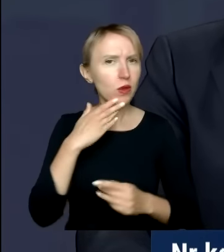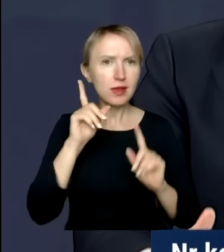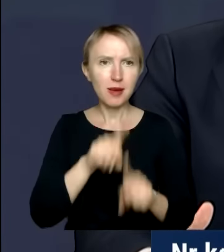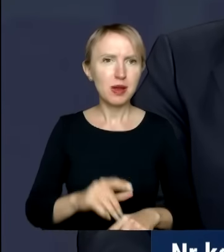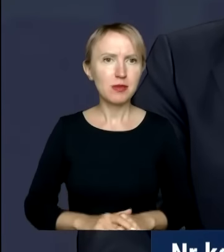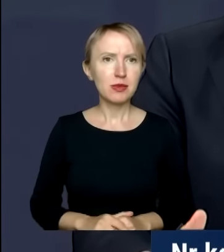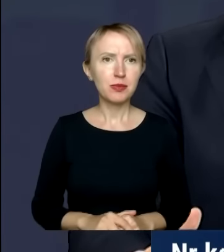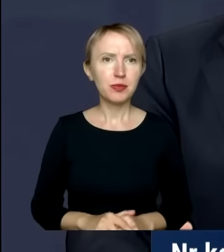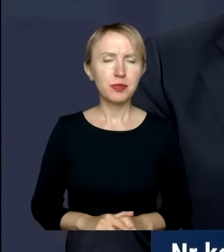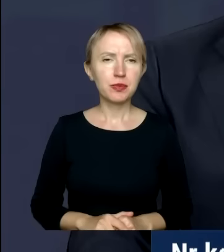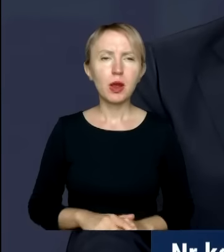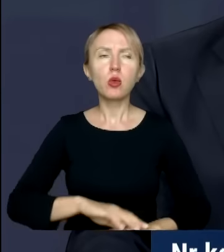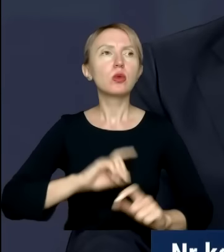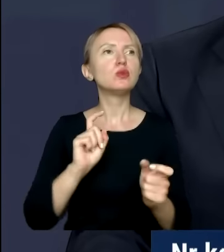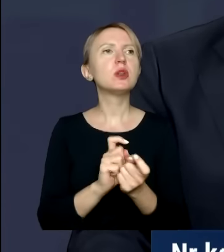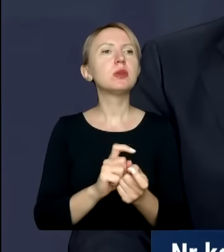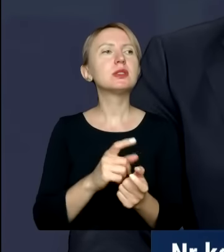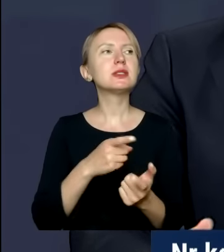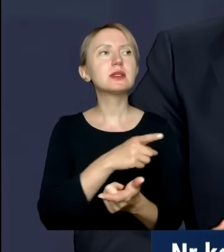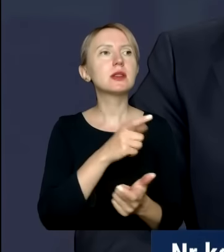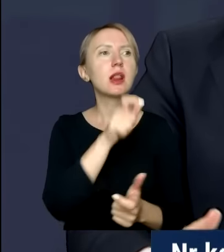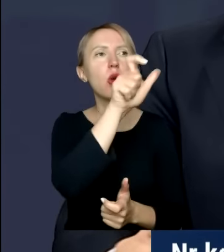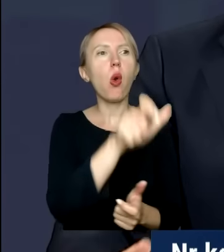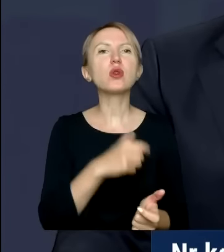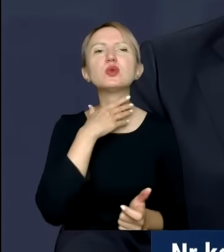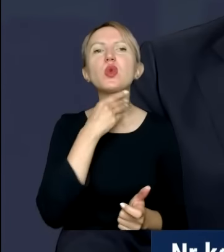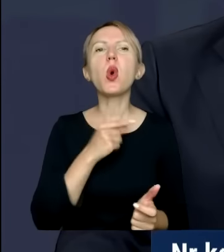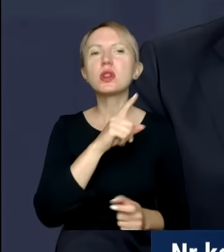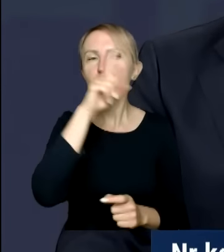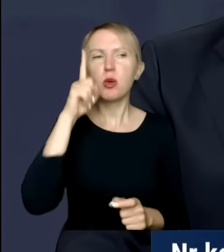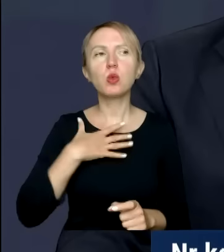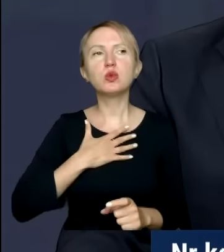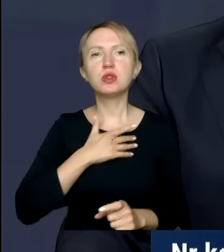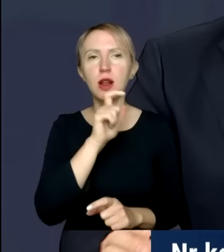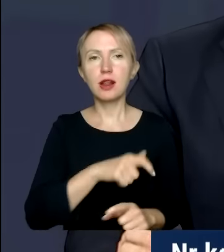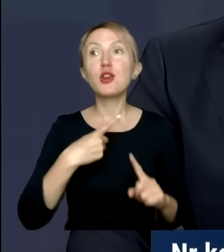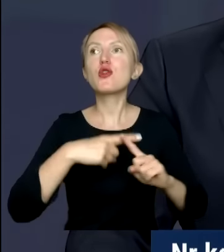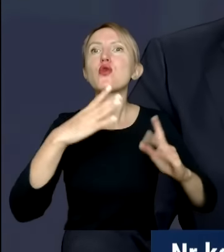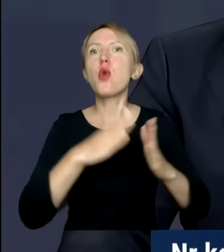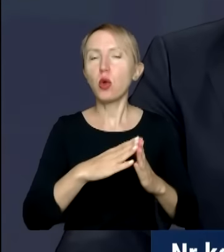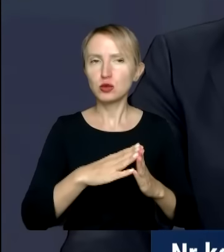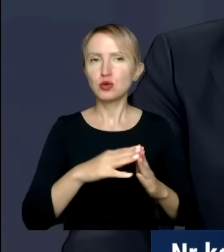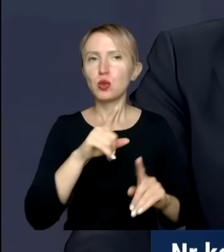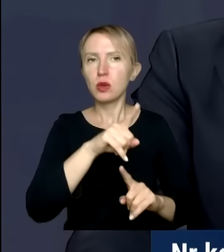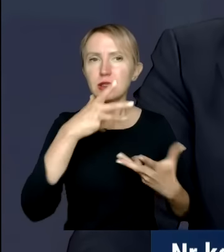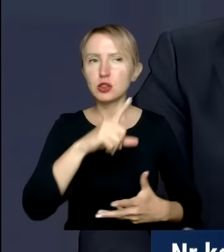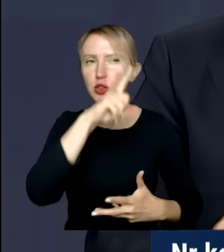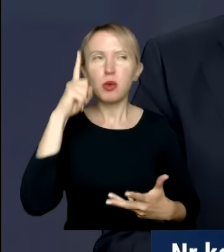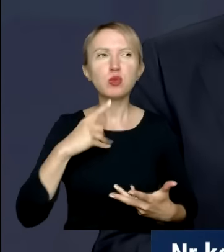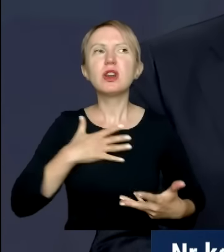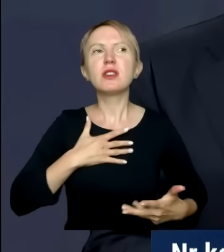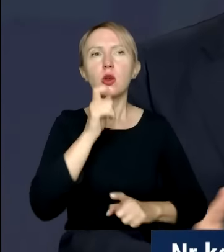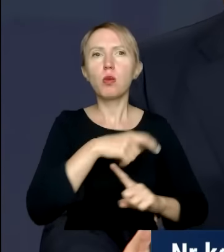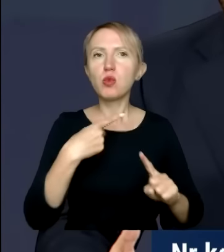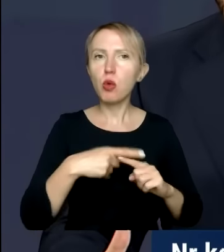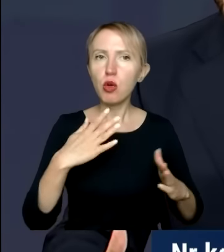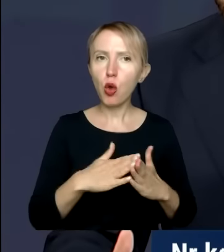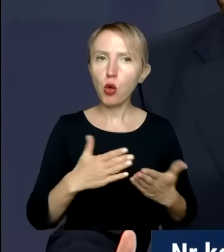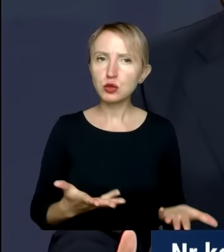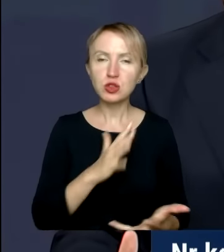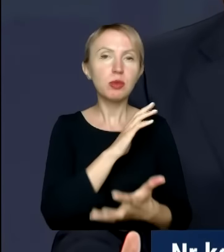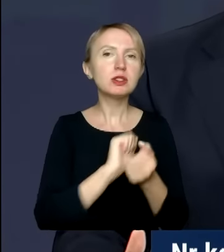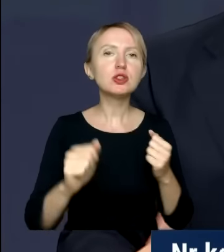wycelowane w to żeby zohydzić tego człowieka i przez niego zohydzić kościół katolicki taki jest cel tego ćwiczenia żeby zniszczyć